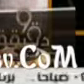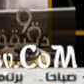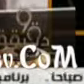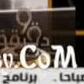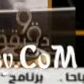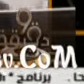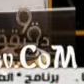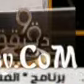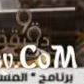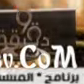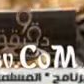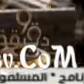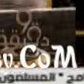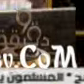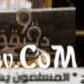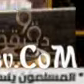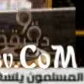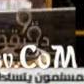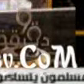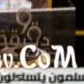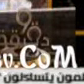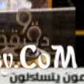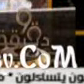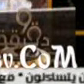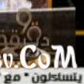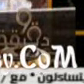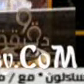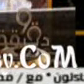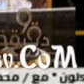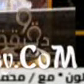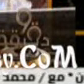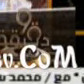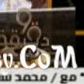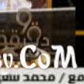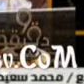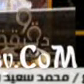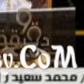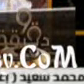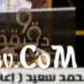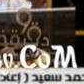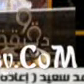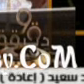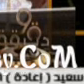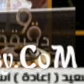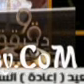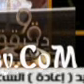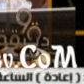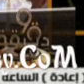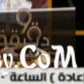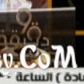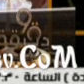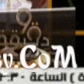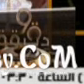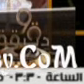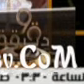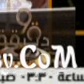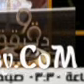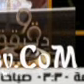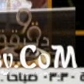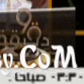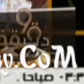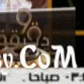يطالبون باقالته لجنه الشؤون الماليه والشؤون الاقتصاديه بمجلس الشورى عقدت اجتماعا مغلقا